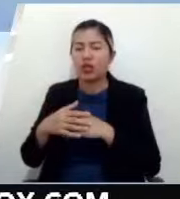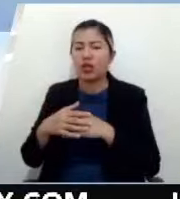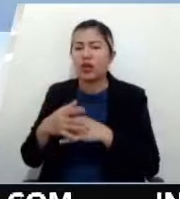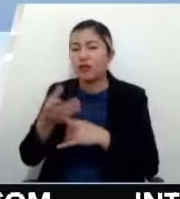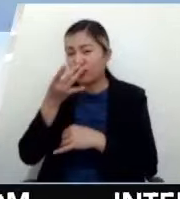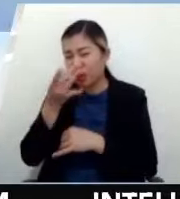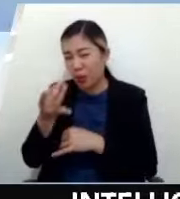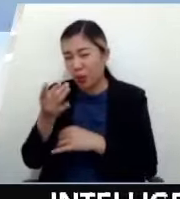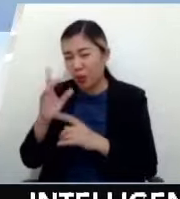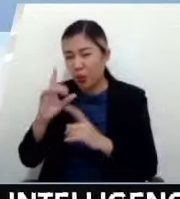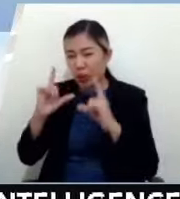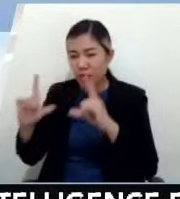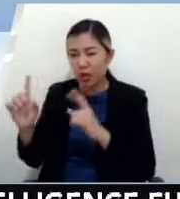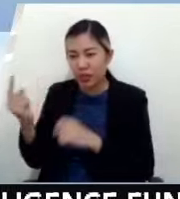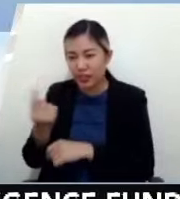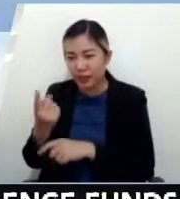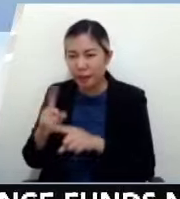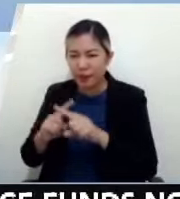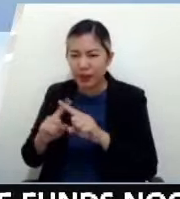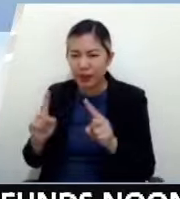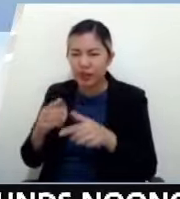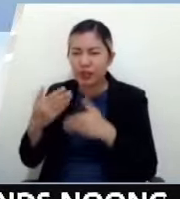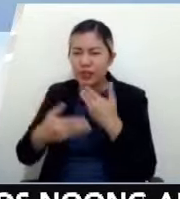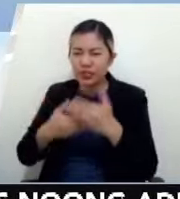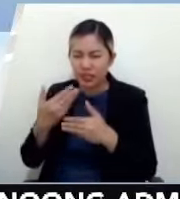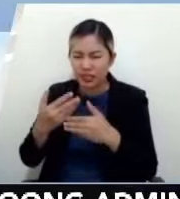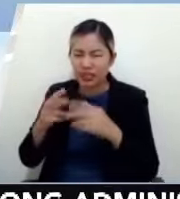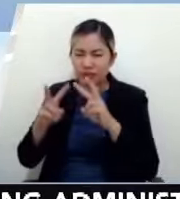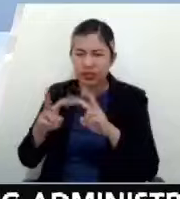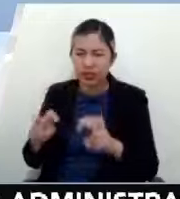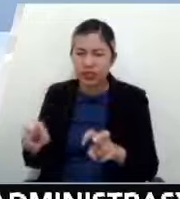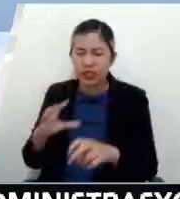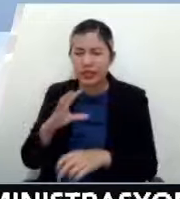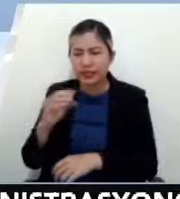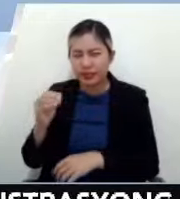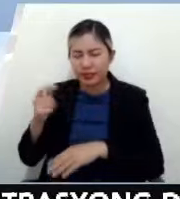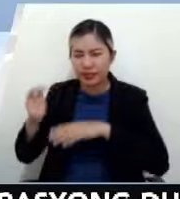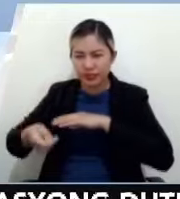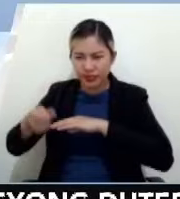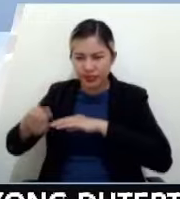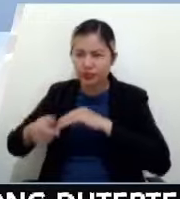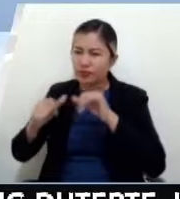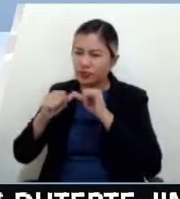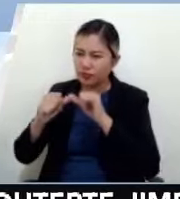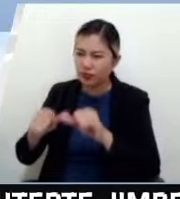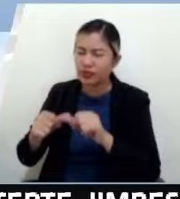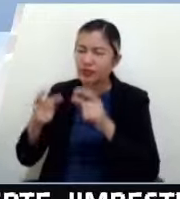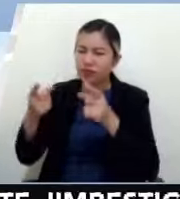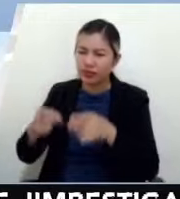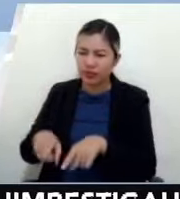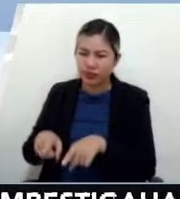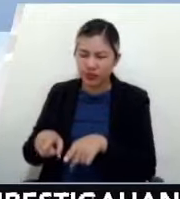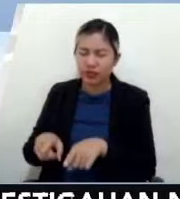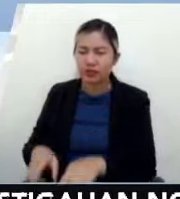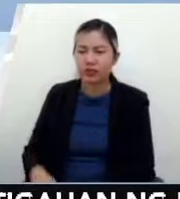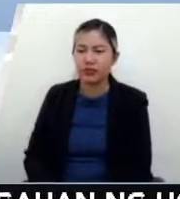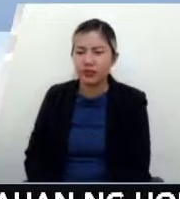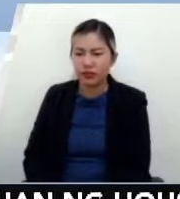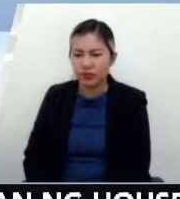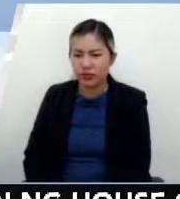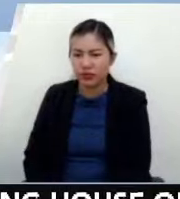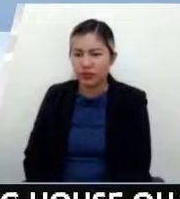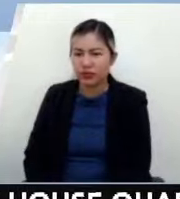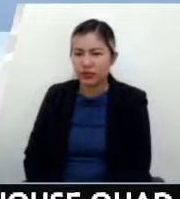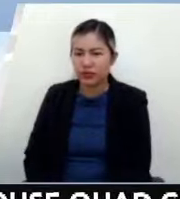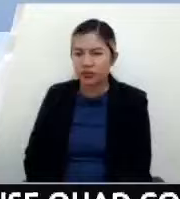ah proseso ng Investigation at saka prosecution ay patuloy na nangyayari para doon mga ibang naakusahan din or